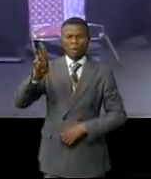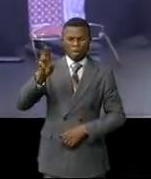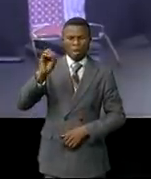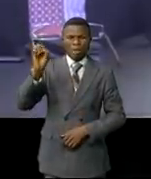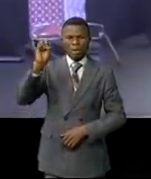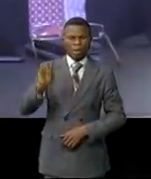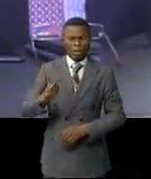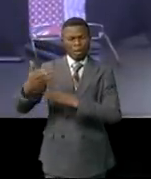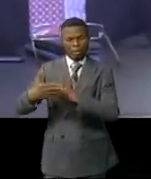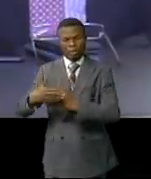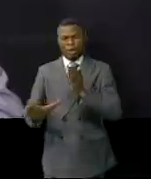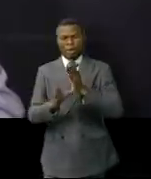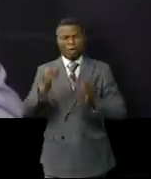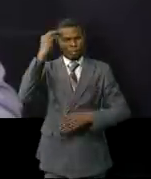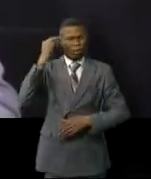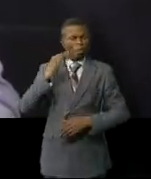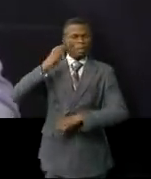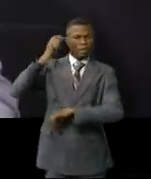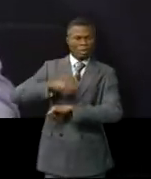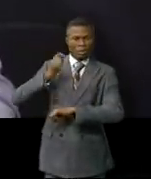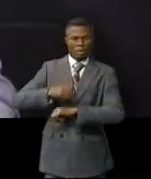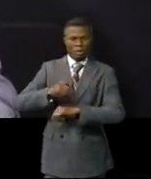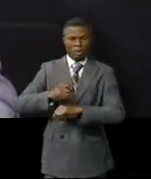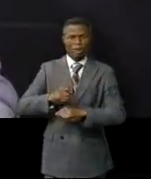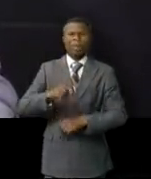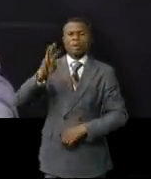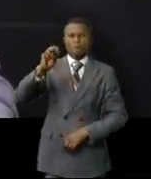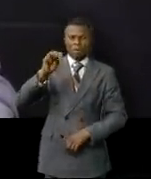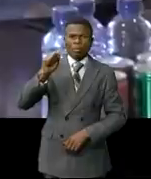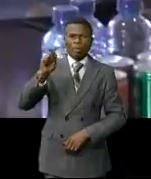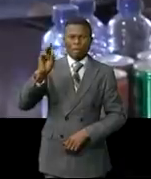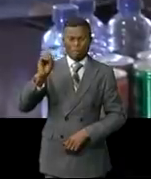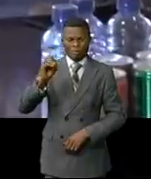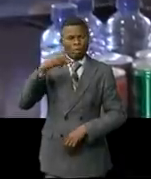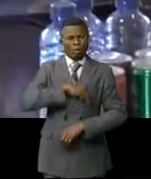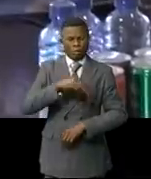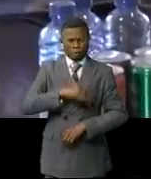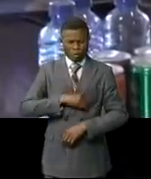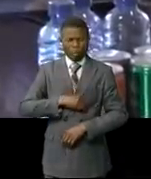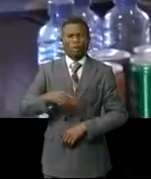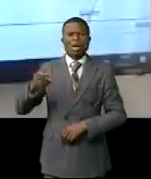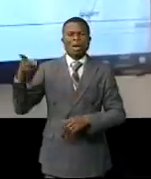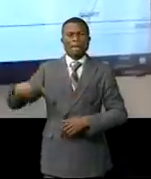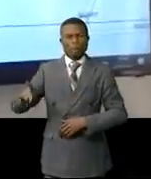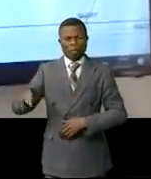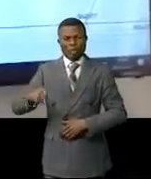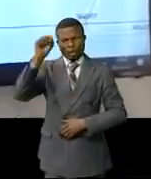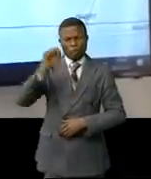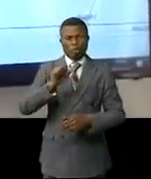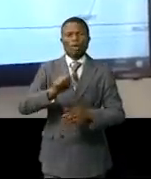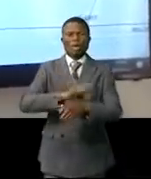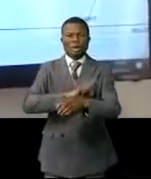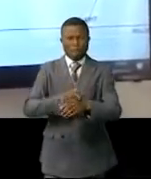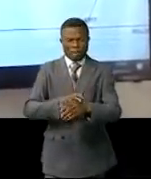avait à ses côtés le vice-ministre de la Justice, Amato Bayoussire. Cette mission de l'exécutif provincial du Sud-Kivu